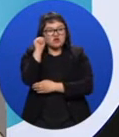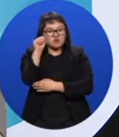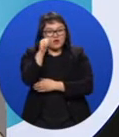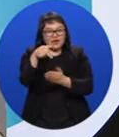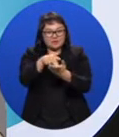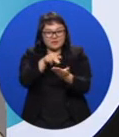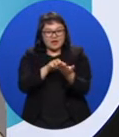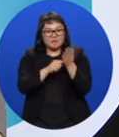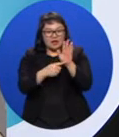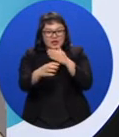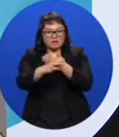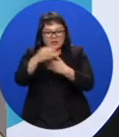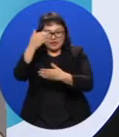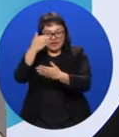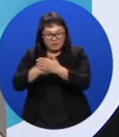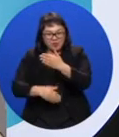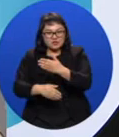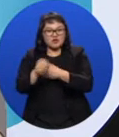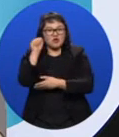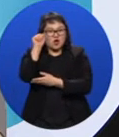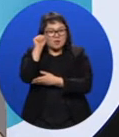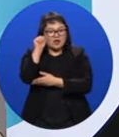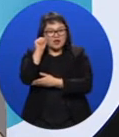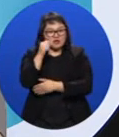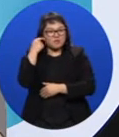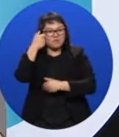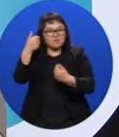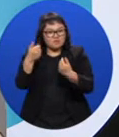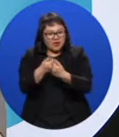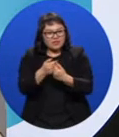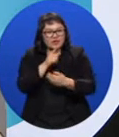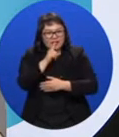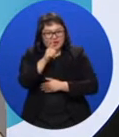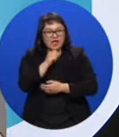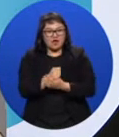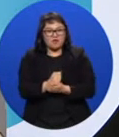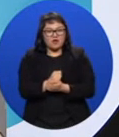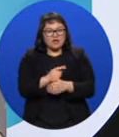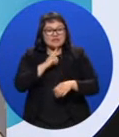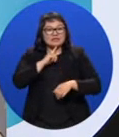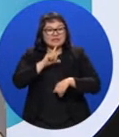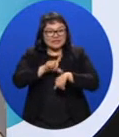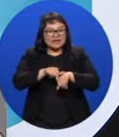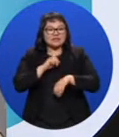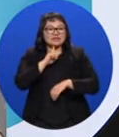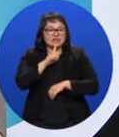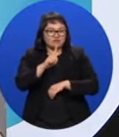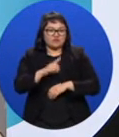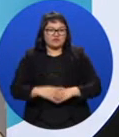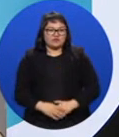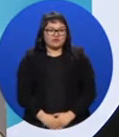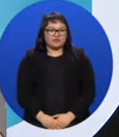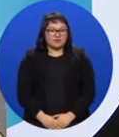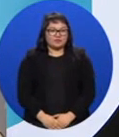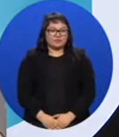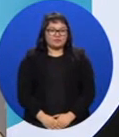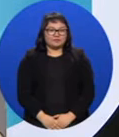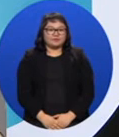후보가 의견을 제시하고 다시 반론과 재반론하는 방식입니다. 각 후보의 발언 시간은 1분씩입니다.